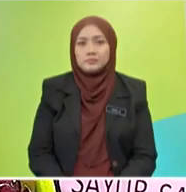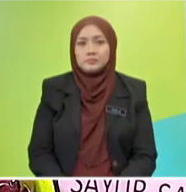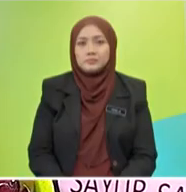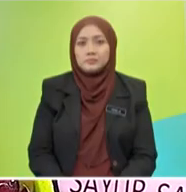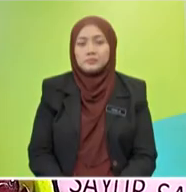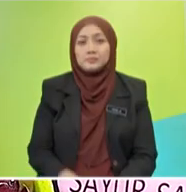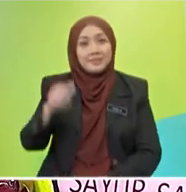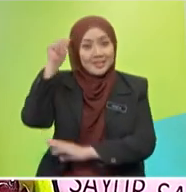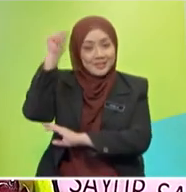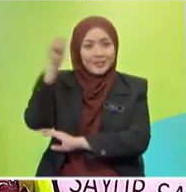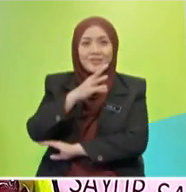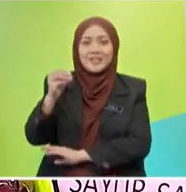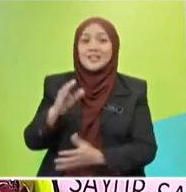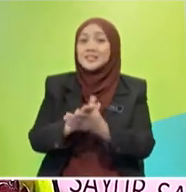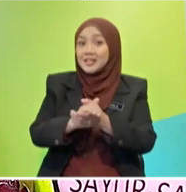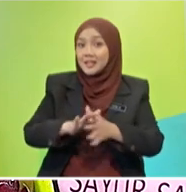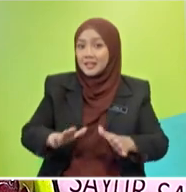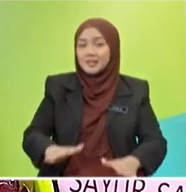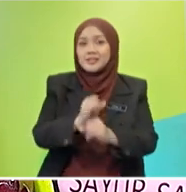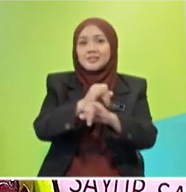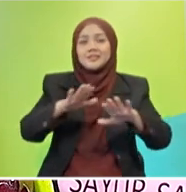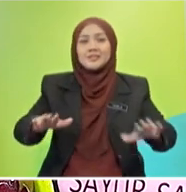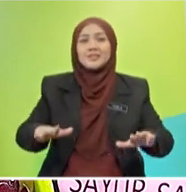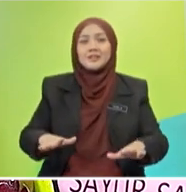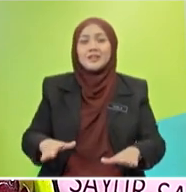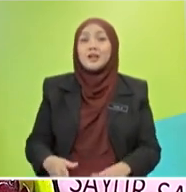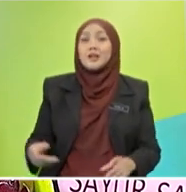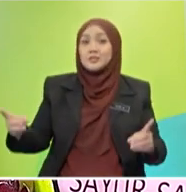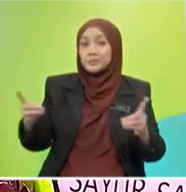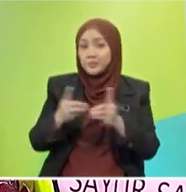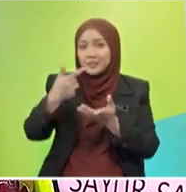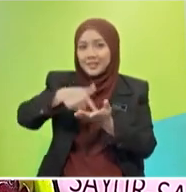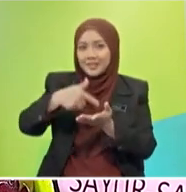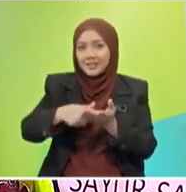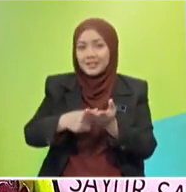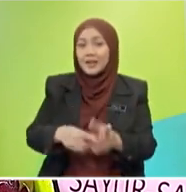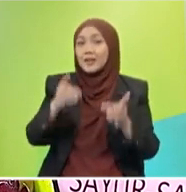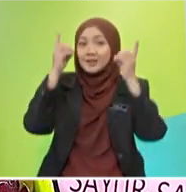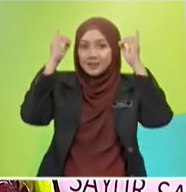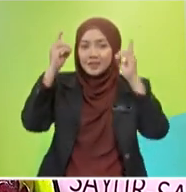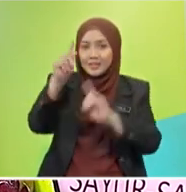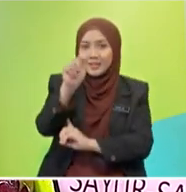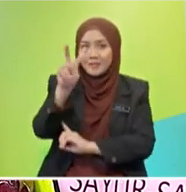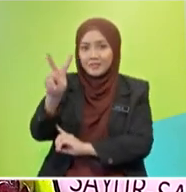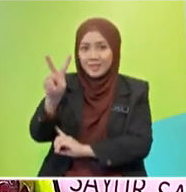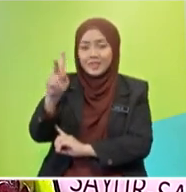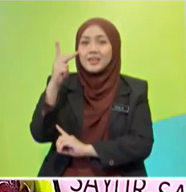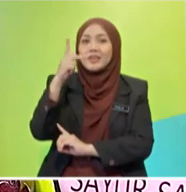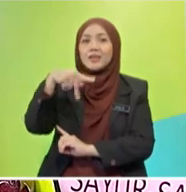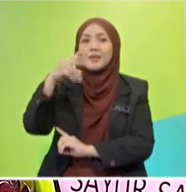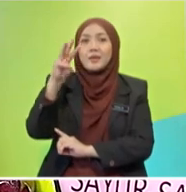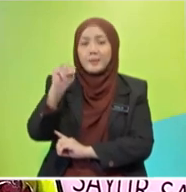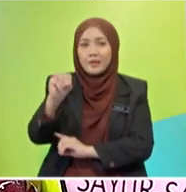Assalamualaikum dan salam sejahtera bertemu kembali dalam Didik TV KPM hari ini Anda bersama saya hazrina